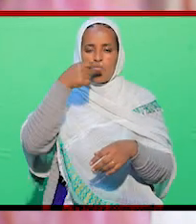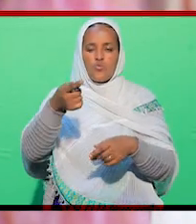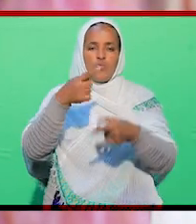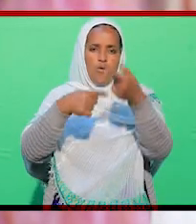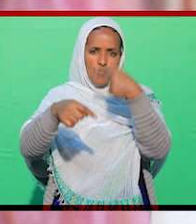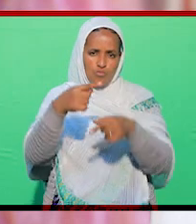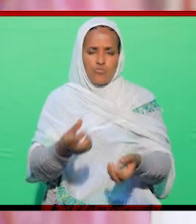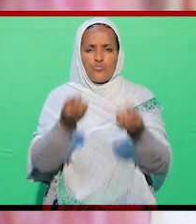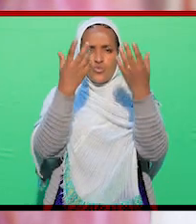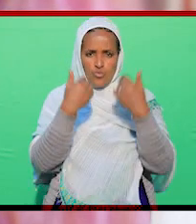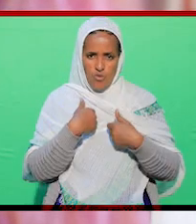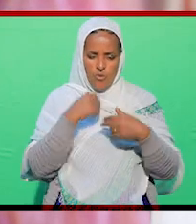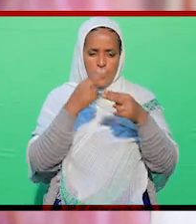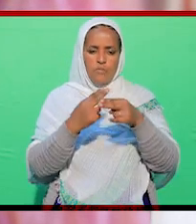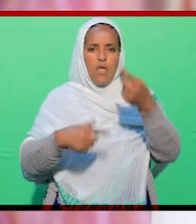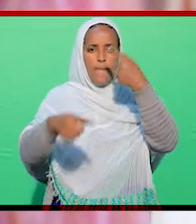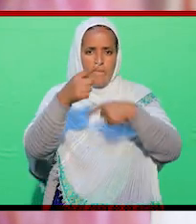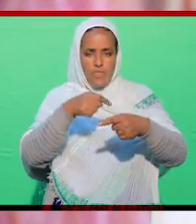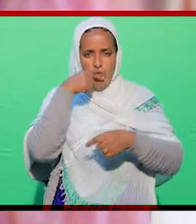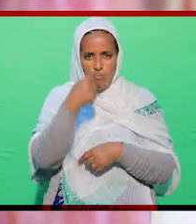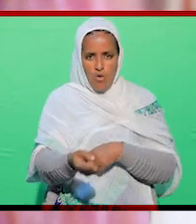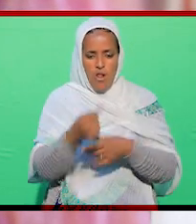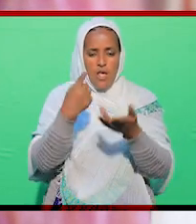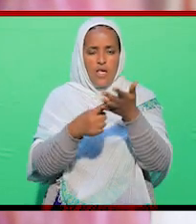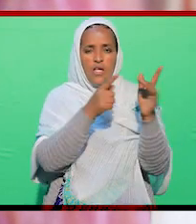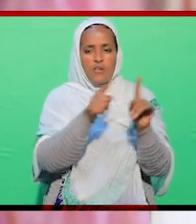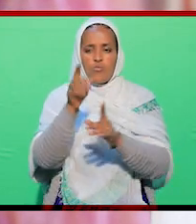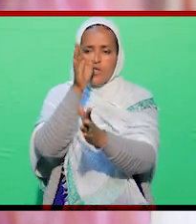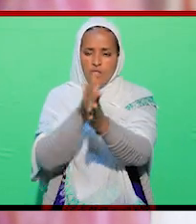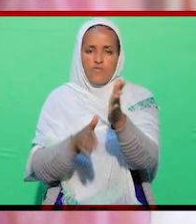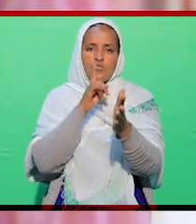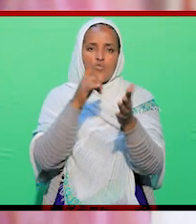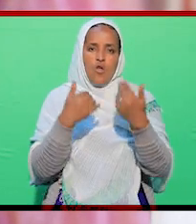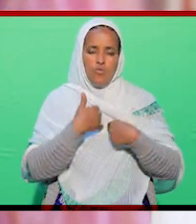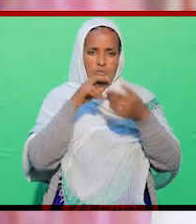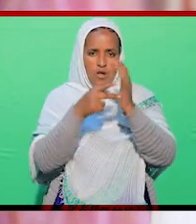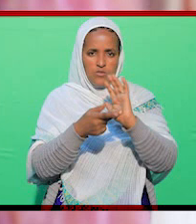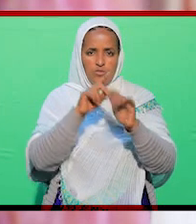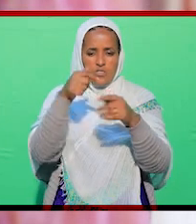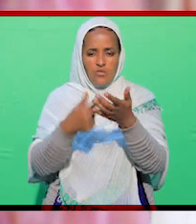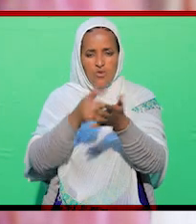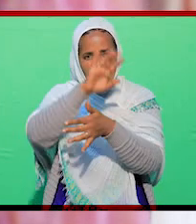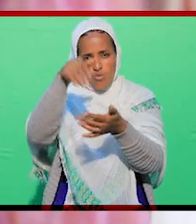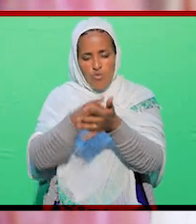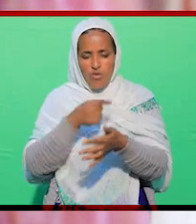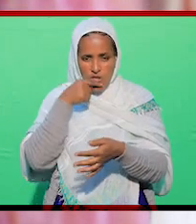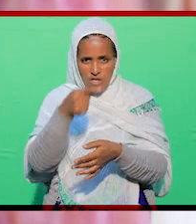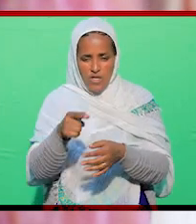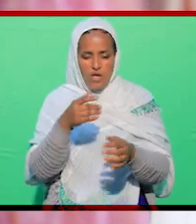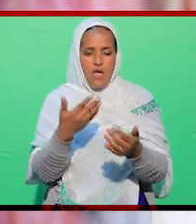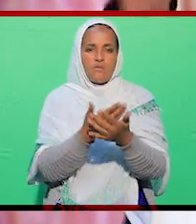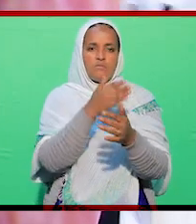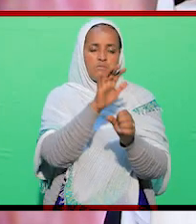ይብሉ ክርስቶስ አነ፣ እኔ ክርስቶስ ነኝ እያሉ ብዙዎች በስሜ ይመጣሉ ብሏል። ይህ ደግሞ እየተፈጸመ ነው ያለው ማለት